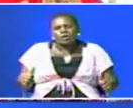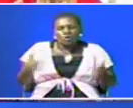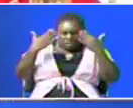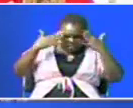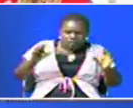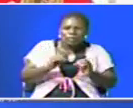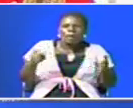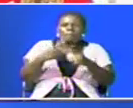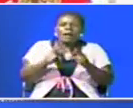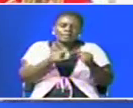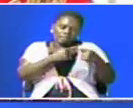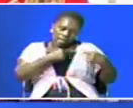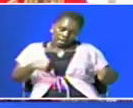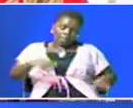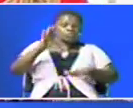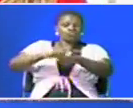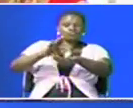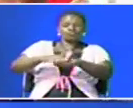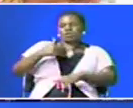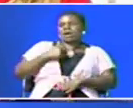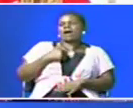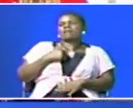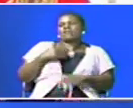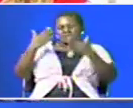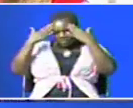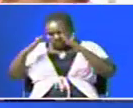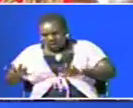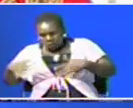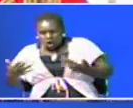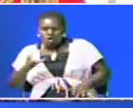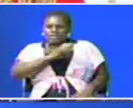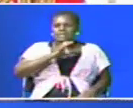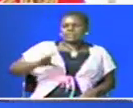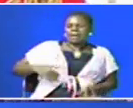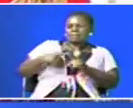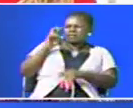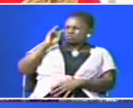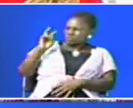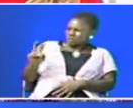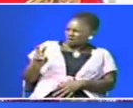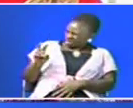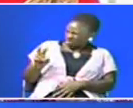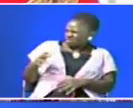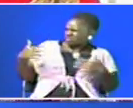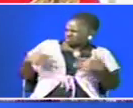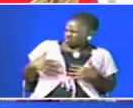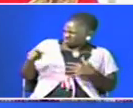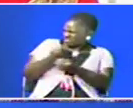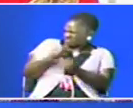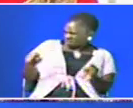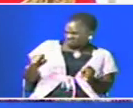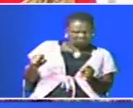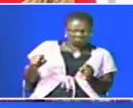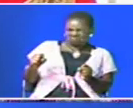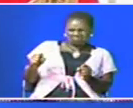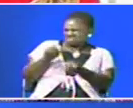Muislamu, lakini ana roho nzuri na ana imani. Ikawa ni Muislamu, ikawa ni Mkristo, lakini ukimwangalia paka mtu asema kama wokovu ni ule ama